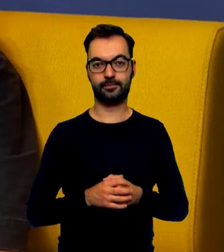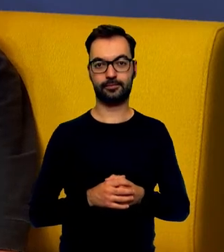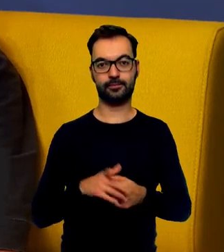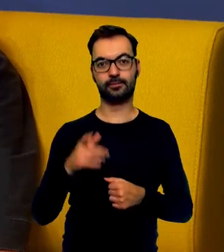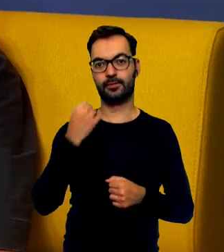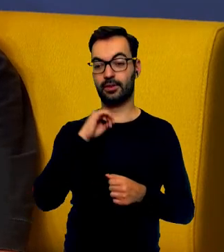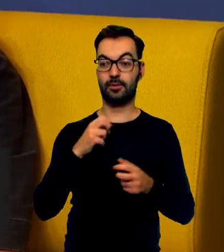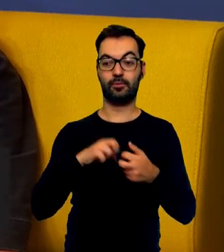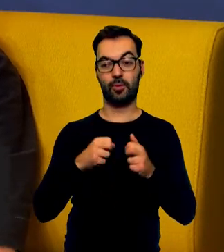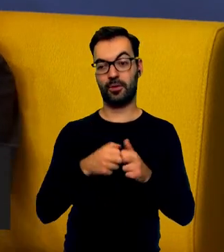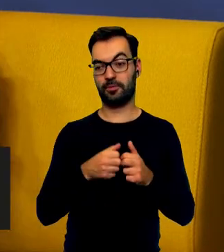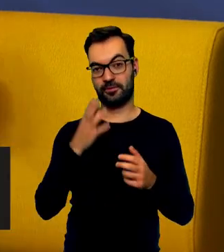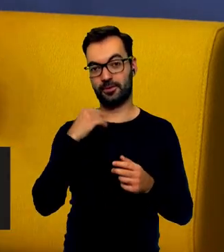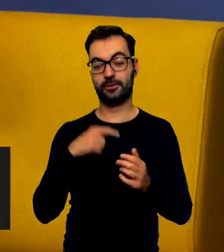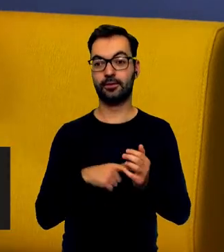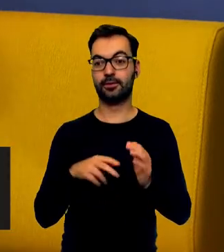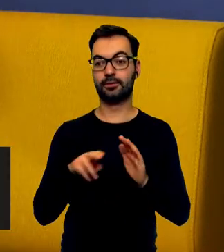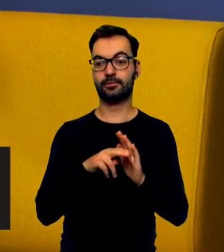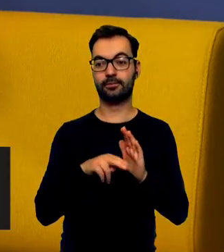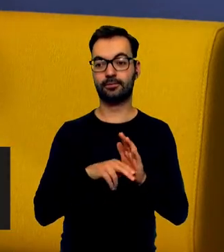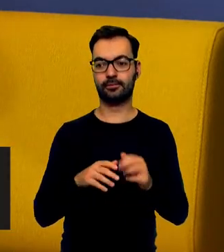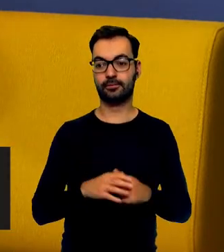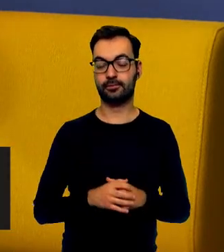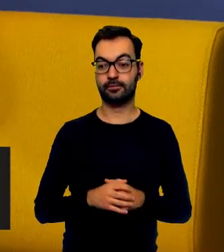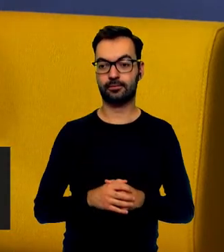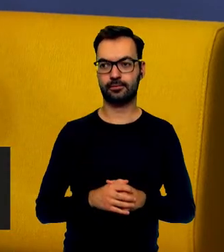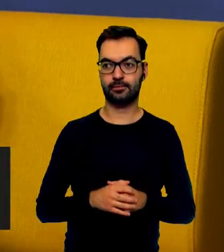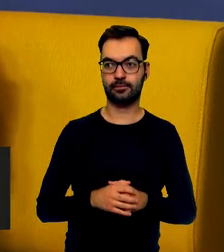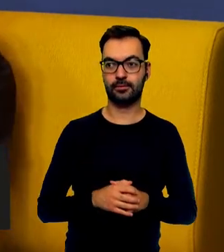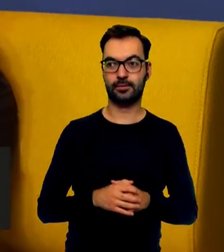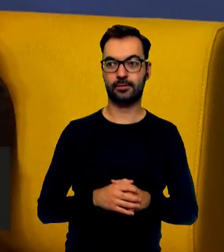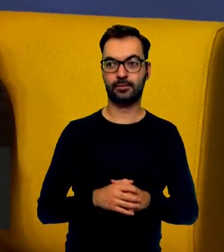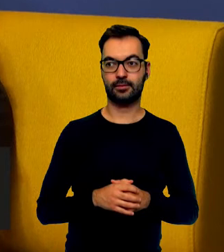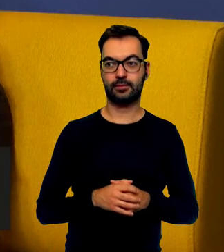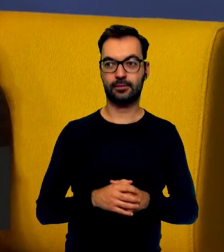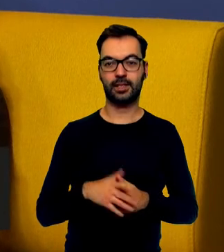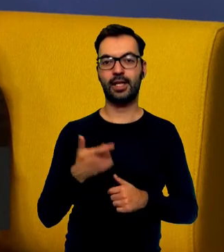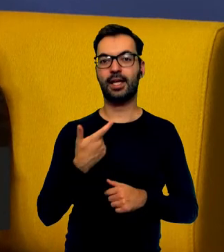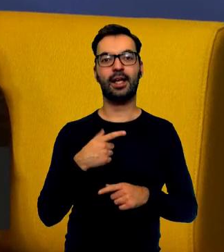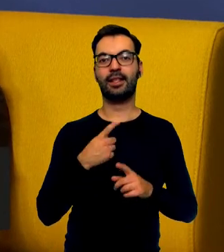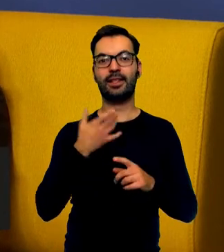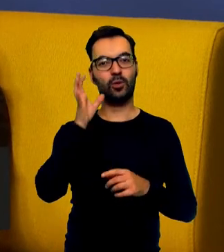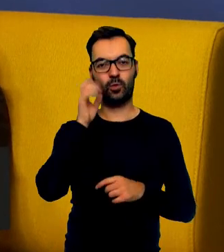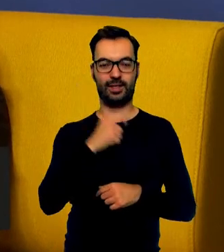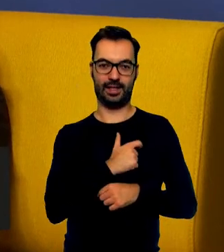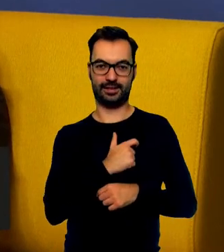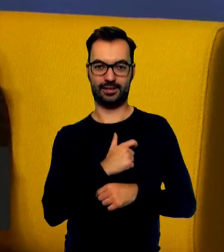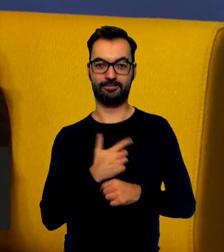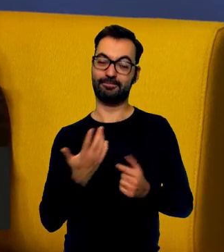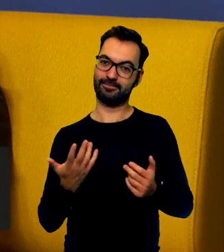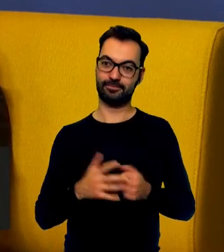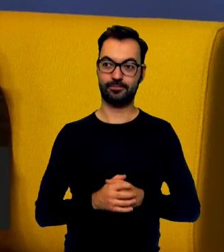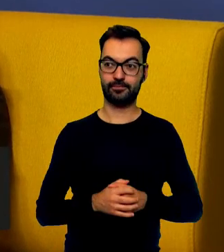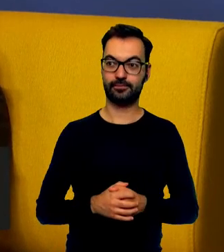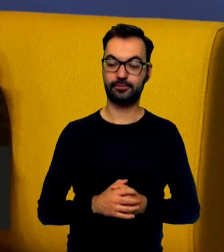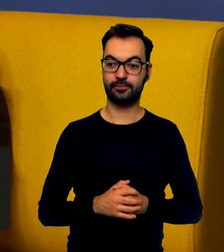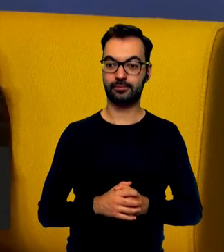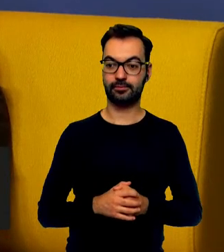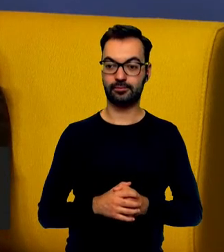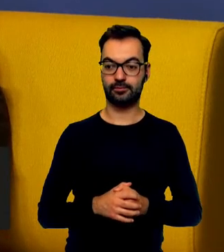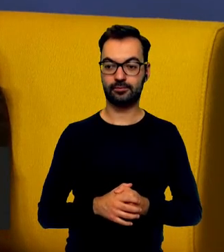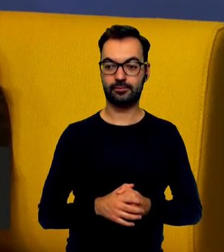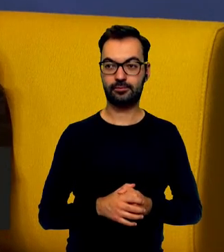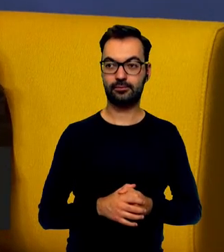postrzegana jako bardzo problematyczna, to jest reguła nie podążaj ścieżką serca. I ja